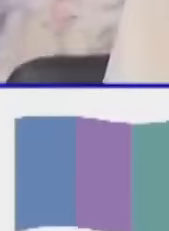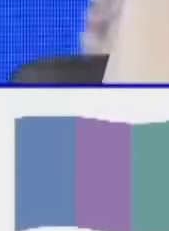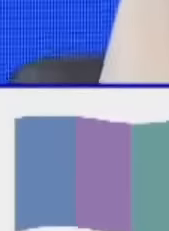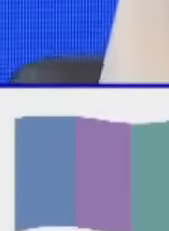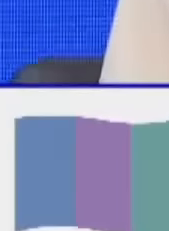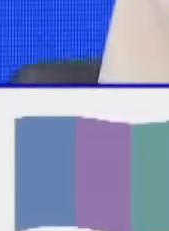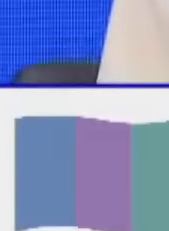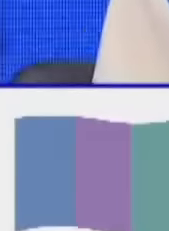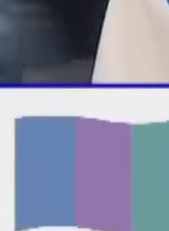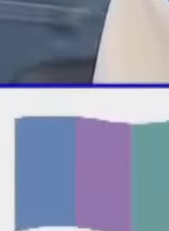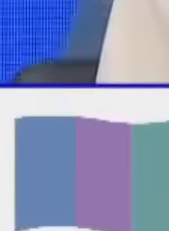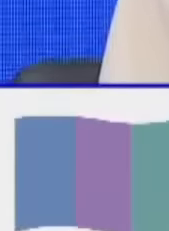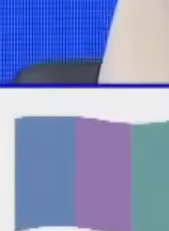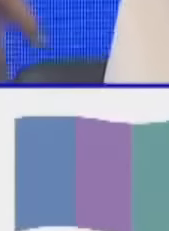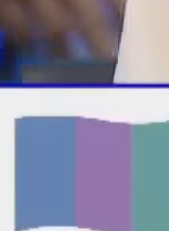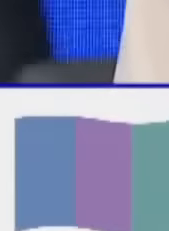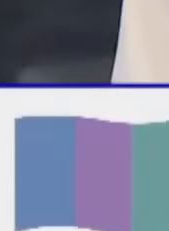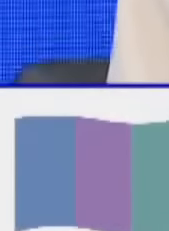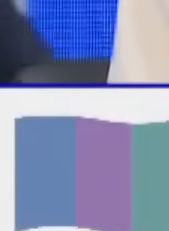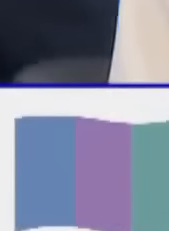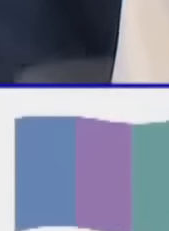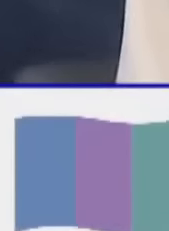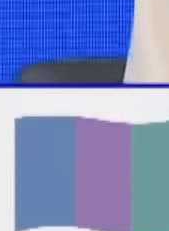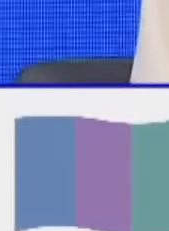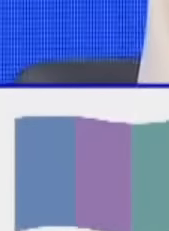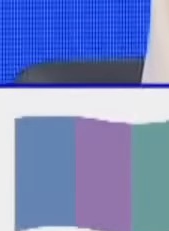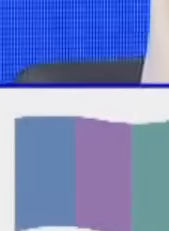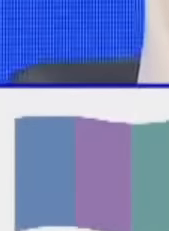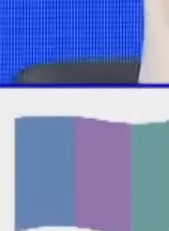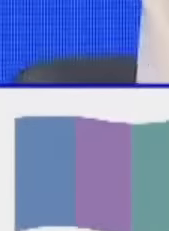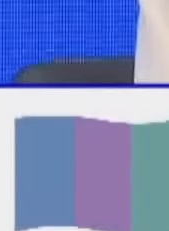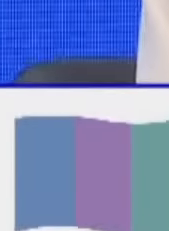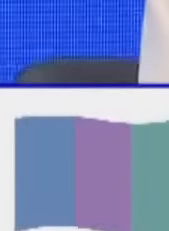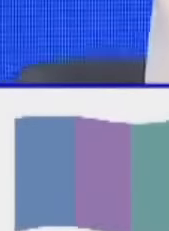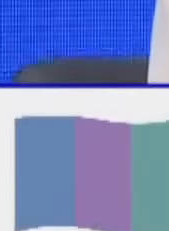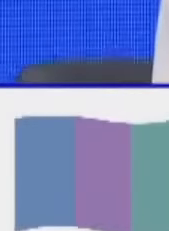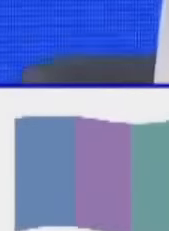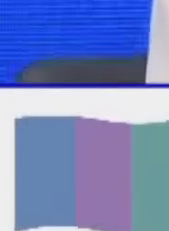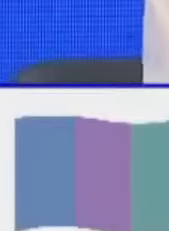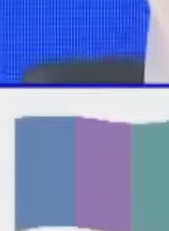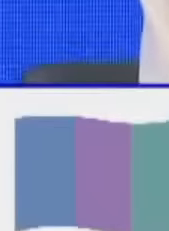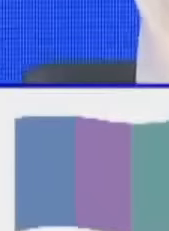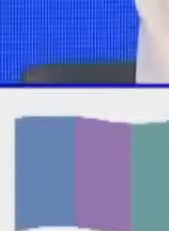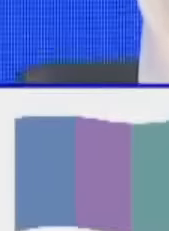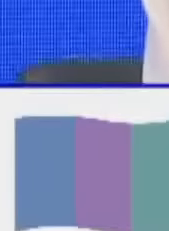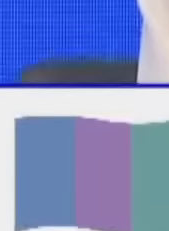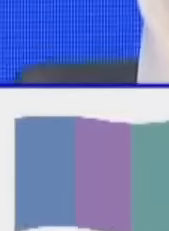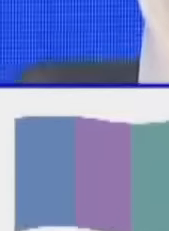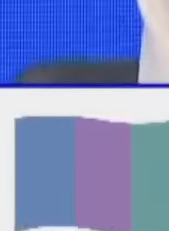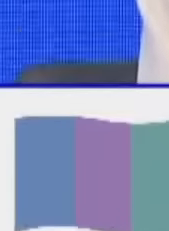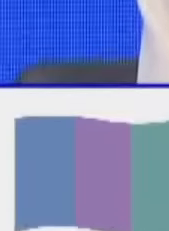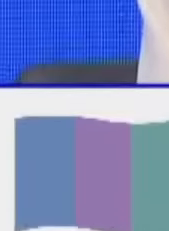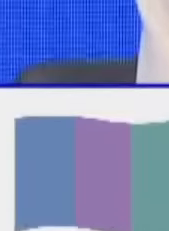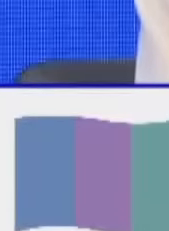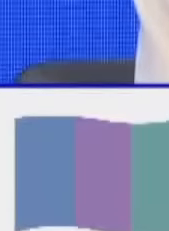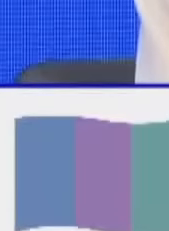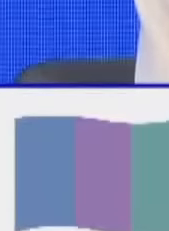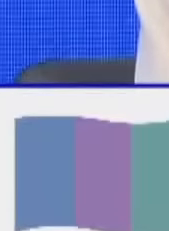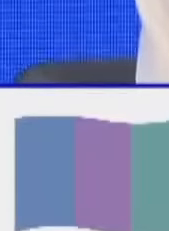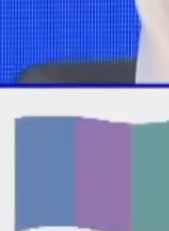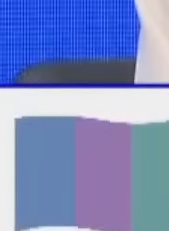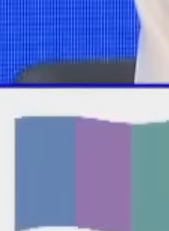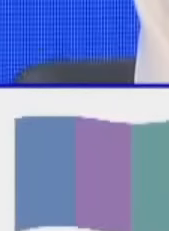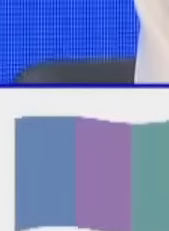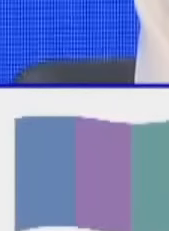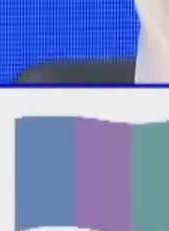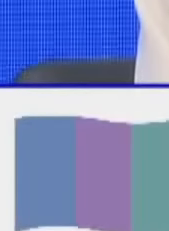됩니다. 제가 실제로 현장에서 오늘 아침에도 겪은 거고 제가 현장에서 유세할 때마다 겪는 일인데 정말로 시비를 많이 걸어요.